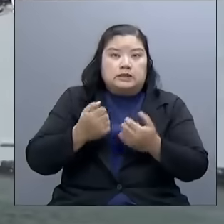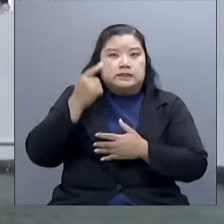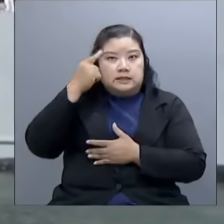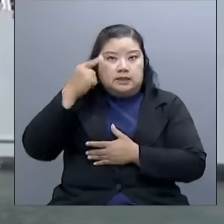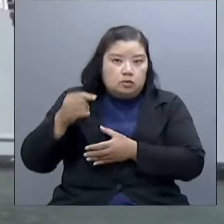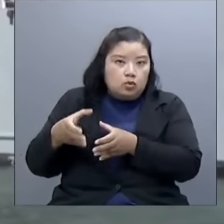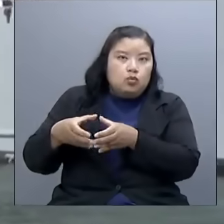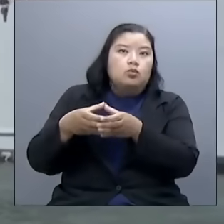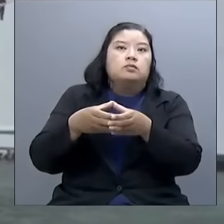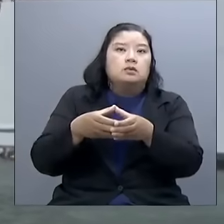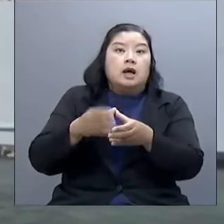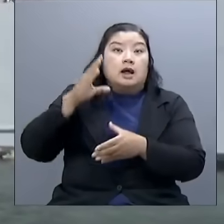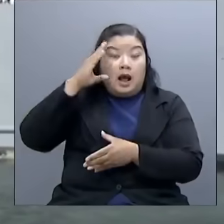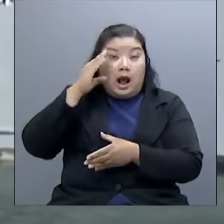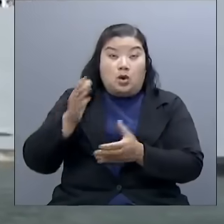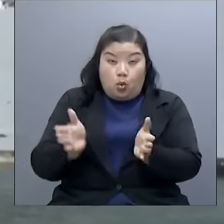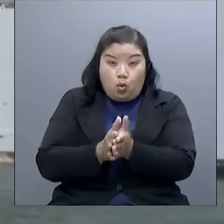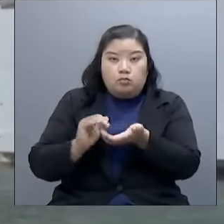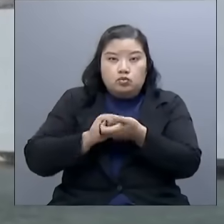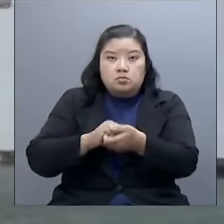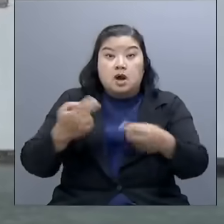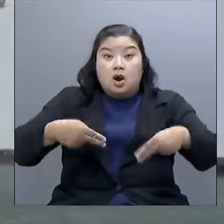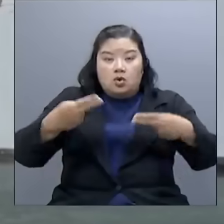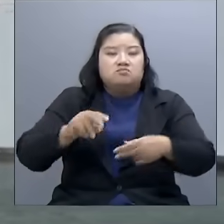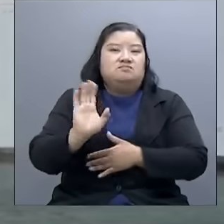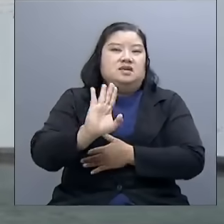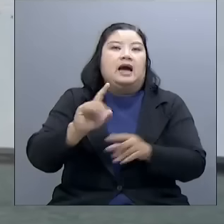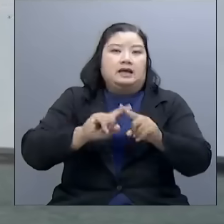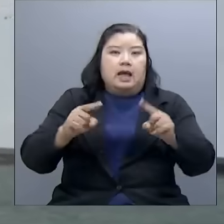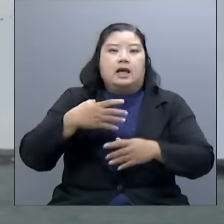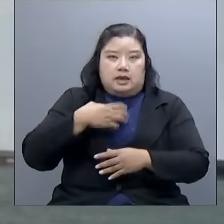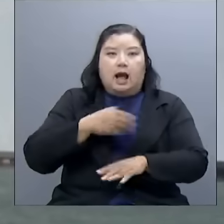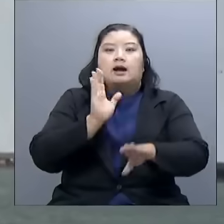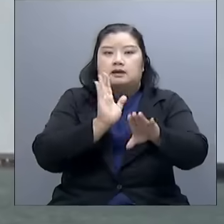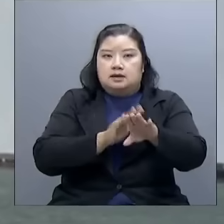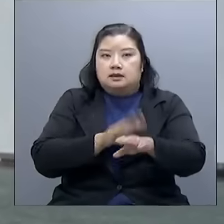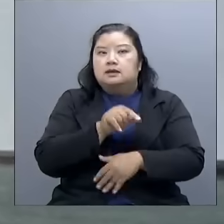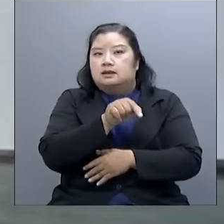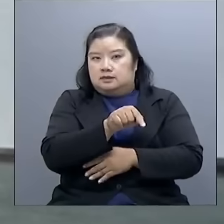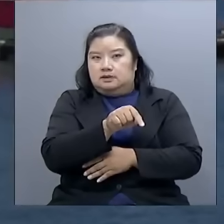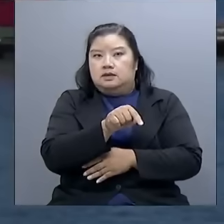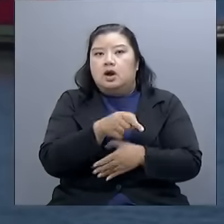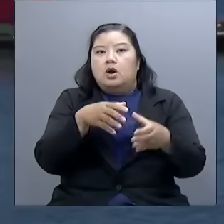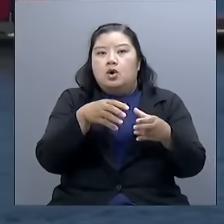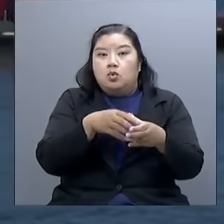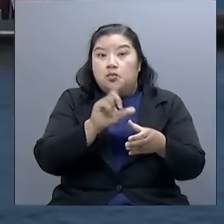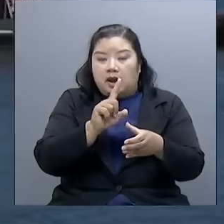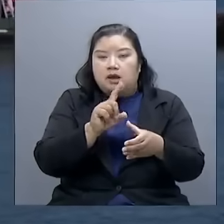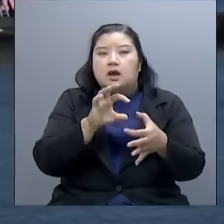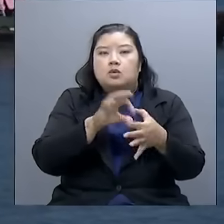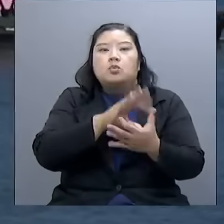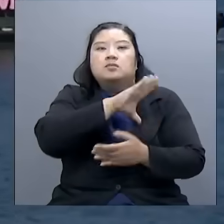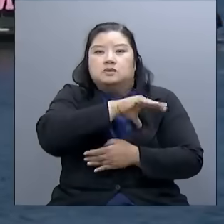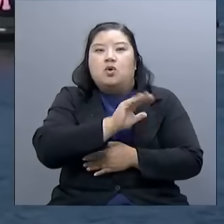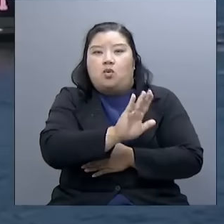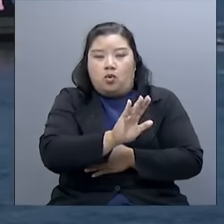หรัฐจะส่งทหารเข้าไปร่วมรบภาคพื้นดินเพียงแต่ต้องการป้องปรามฝ่ายตรงข้ามค่ะและเพื่อเปิดทางให้สหรัฐพร้อมรับ